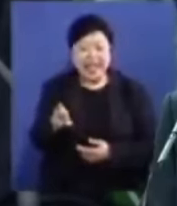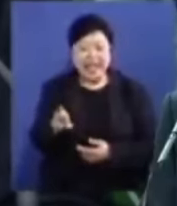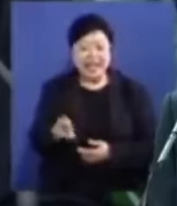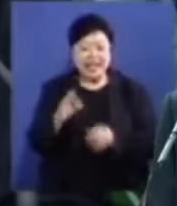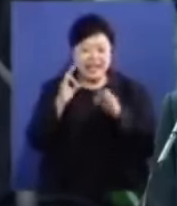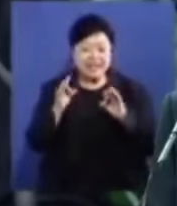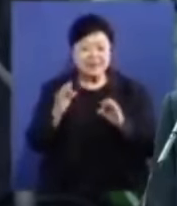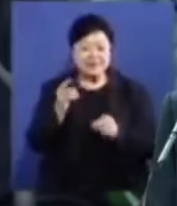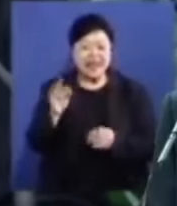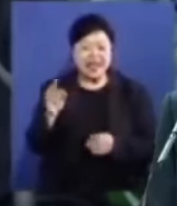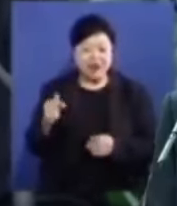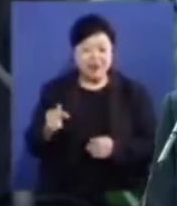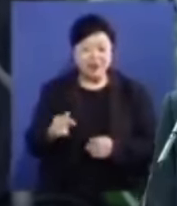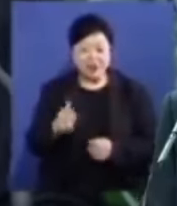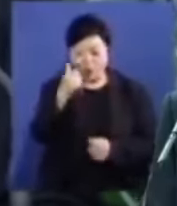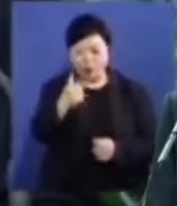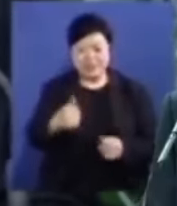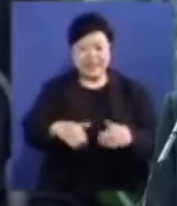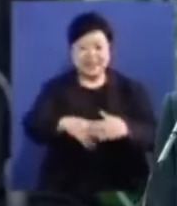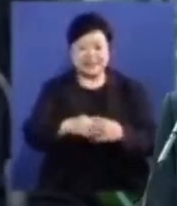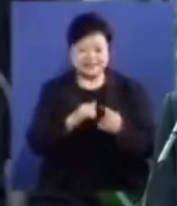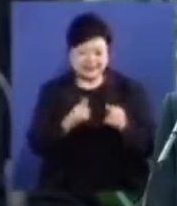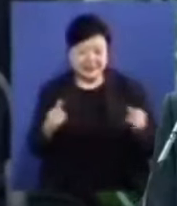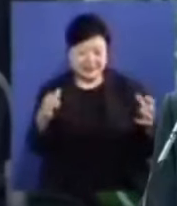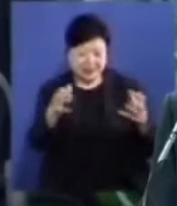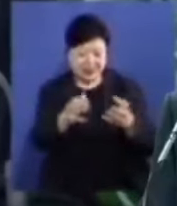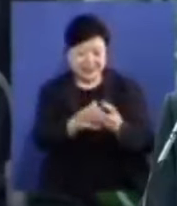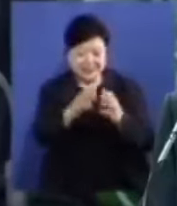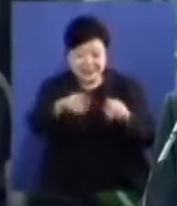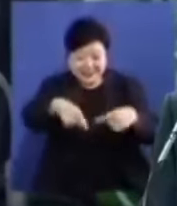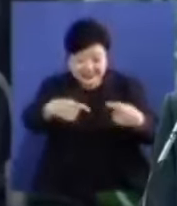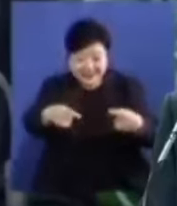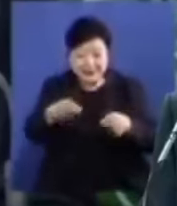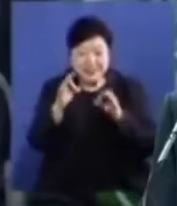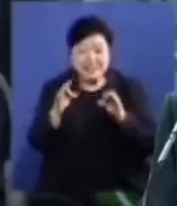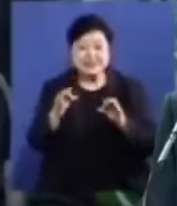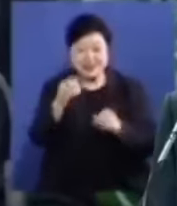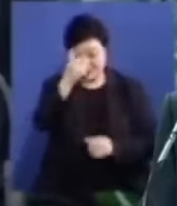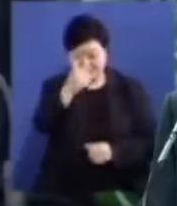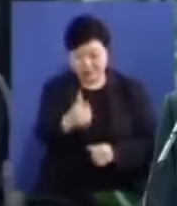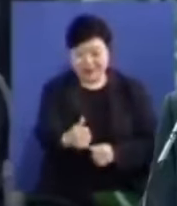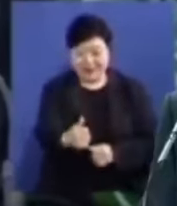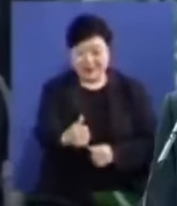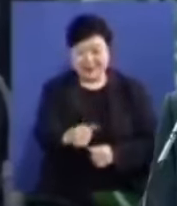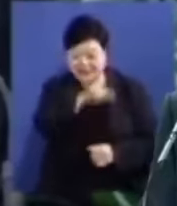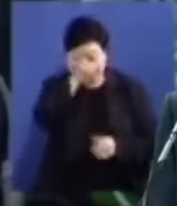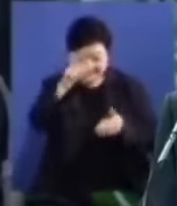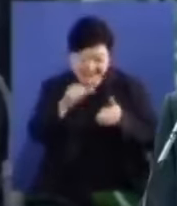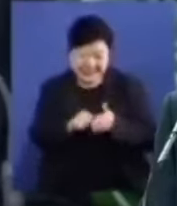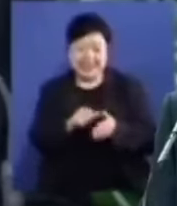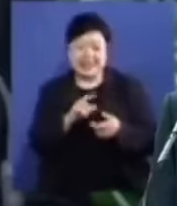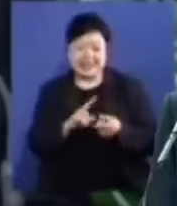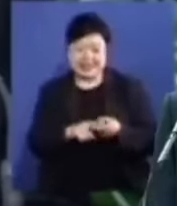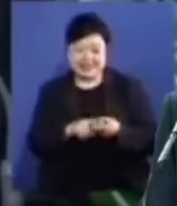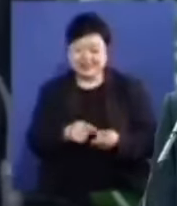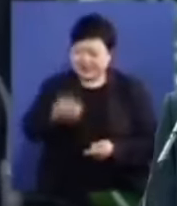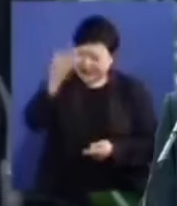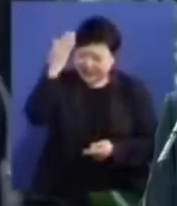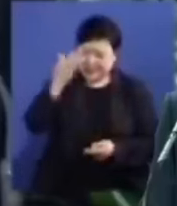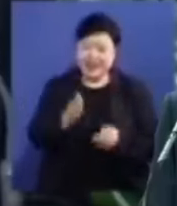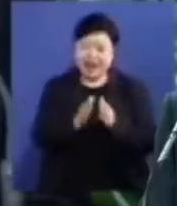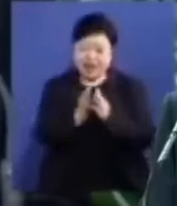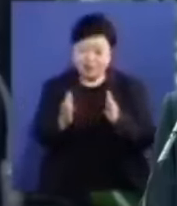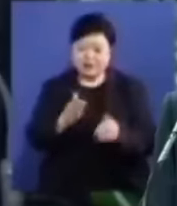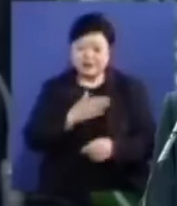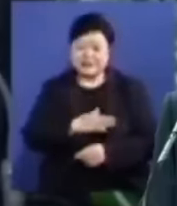회장님 일행이 참석을 했습니다. 나는 김태연 회장님의 생애에 관해서 옛날부터 이야기를